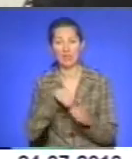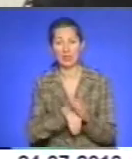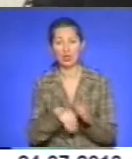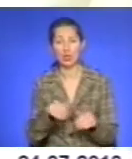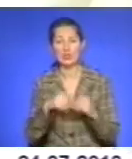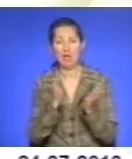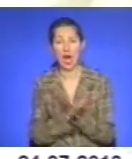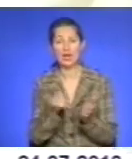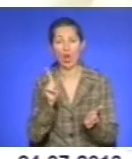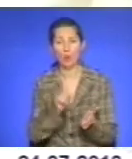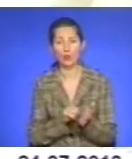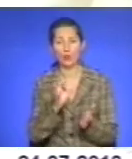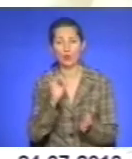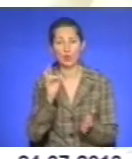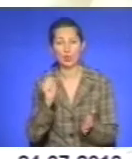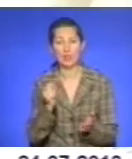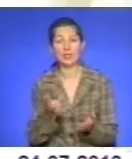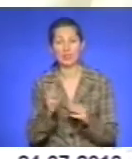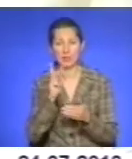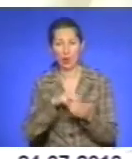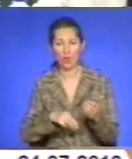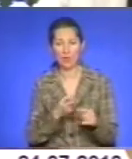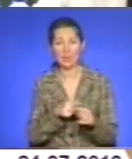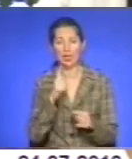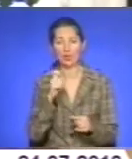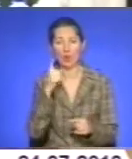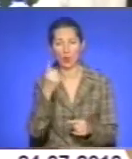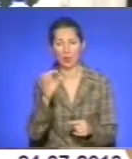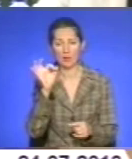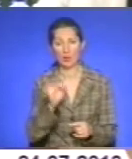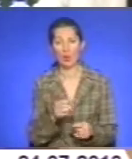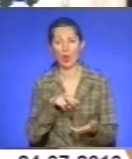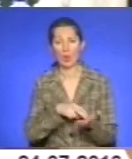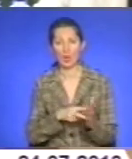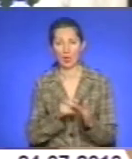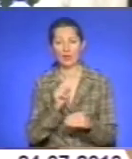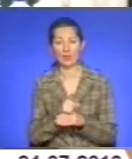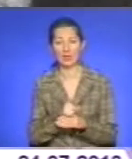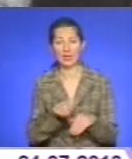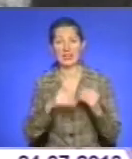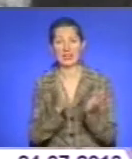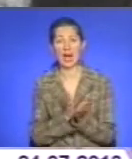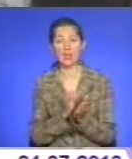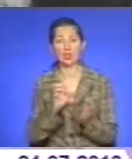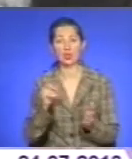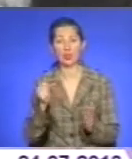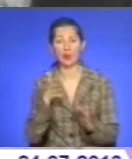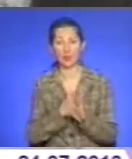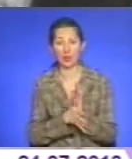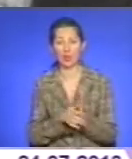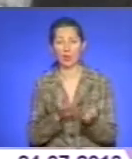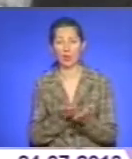загальнообов'язкове державне соціальне страхування, а це 101% планового завдання. А загальна сума видатків на виплату пенсій